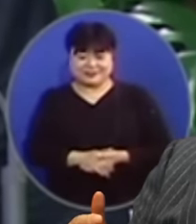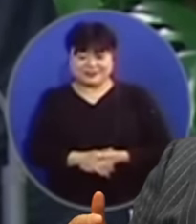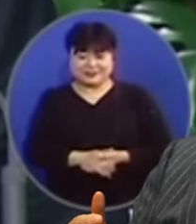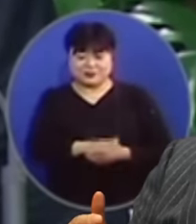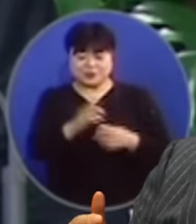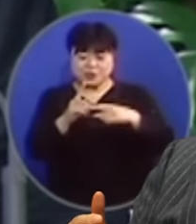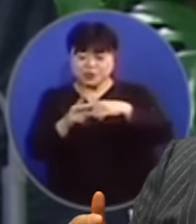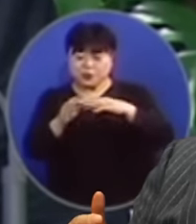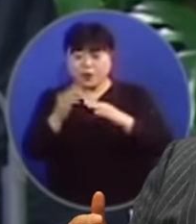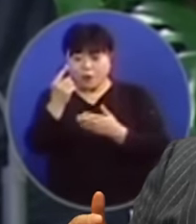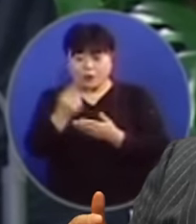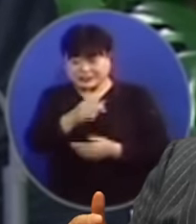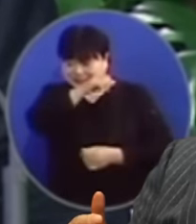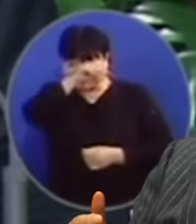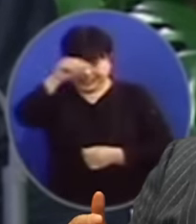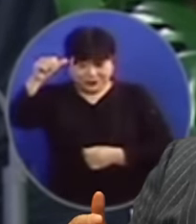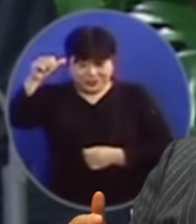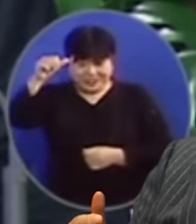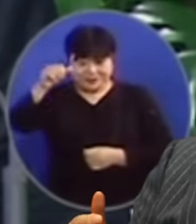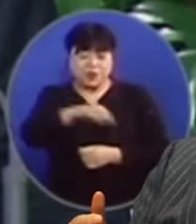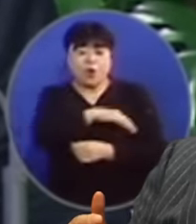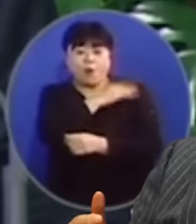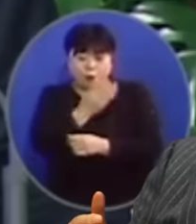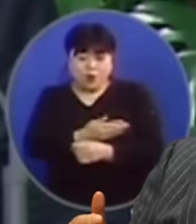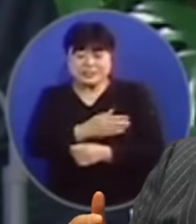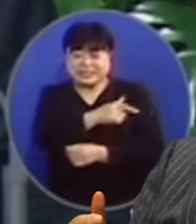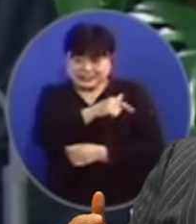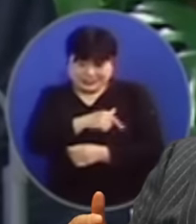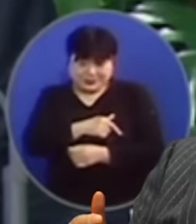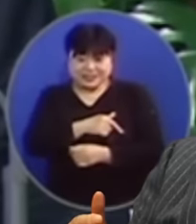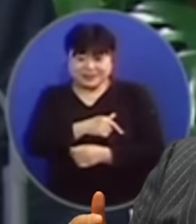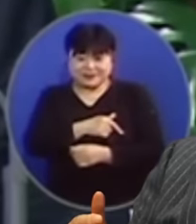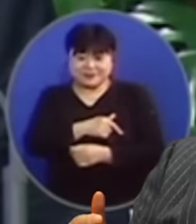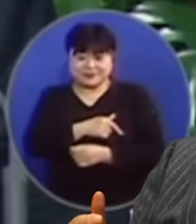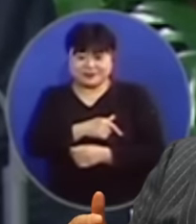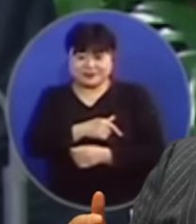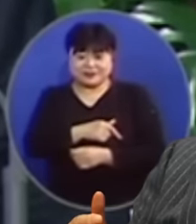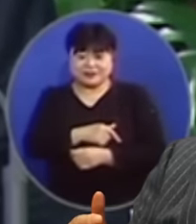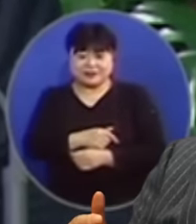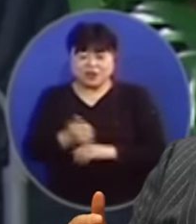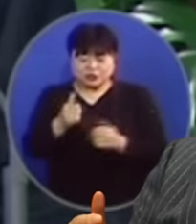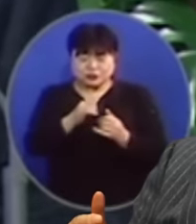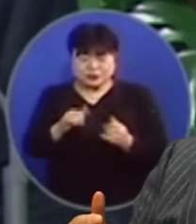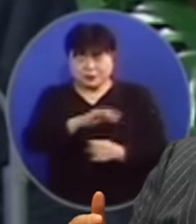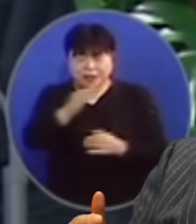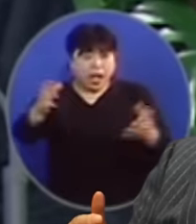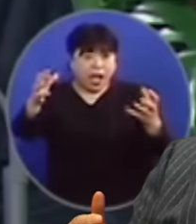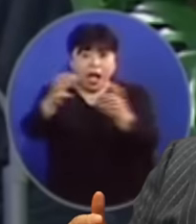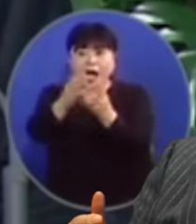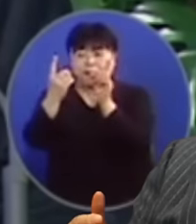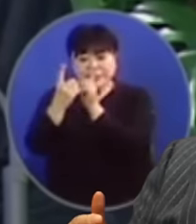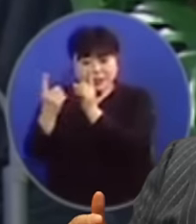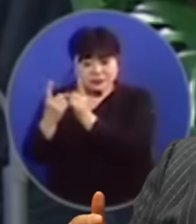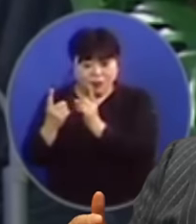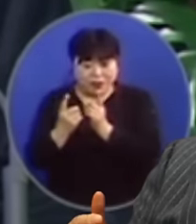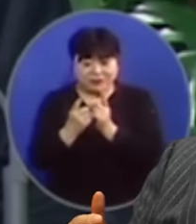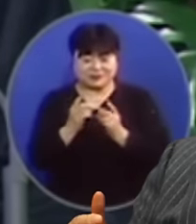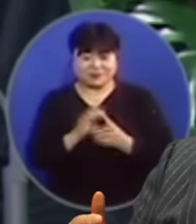우리 교회에 나오던 장로님, 권사님, 집사님들, 세상 뜬 사람들이 다 모여오더라고.